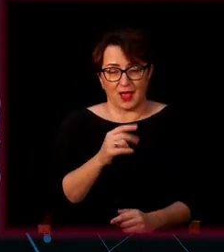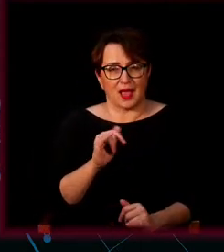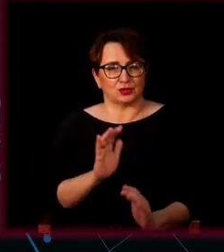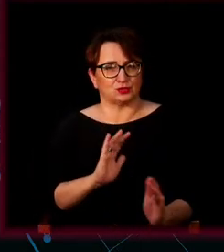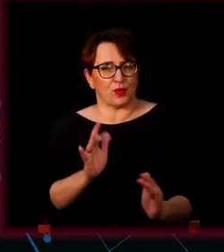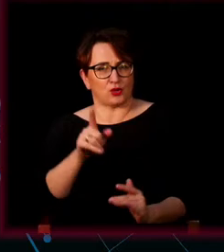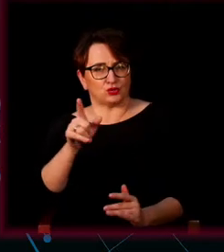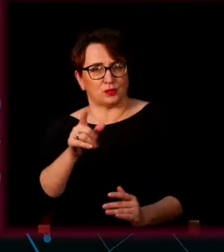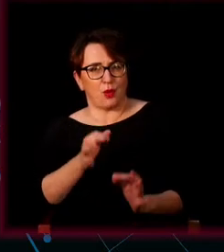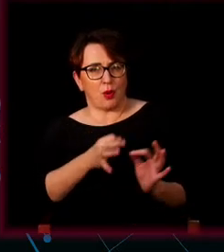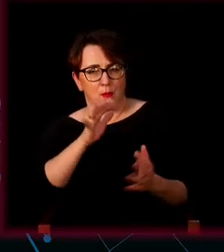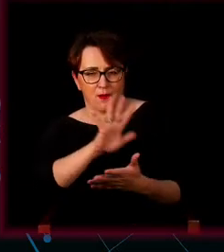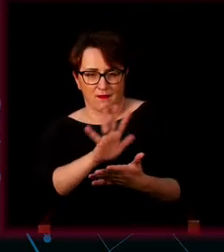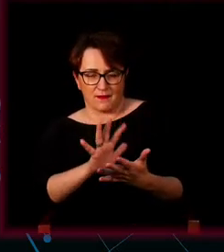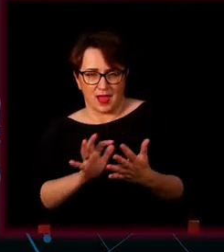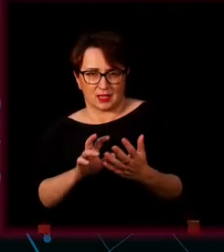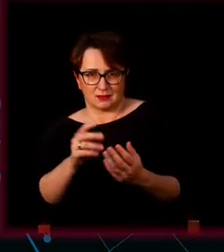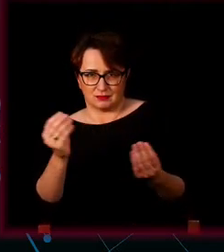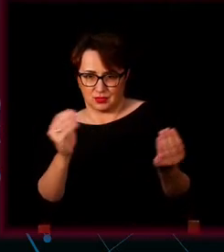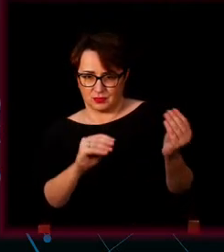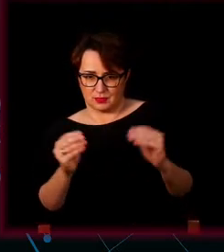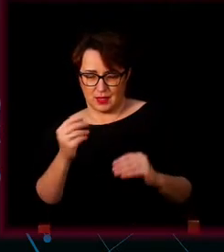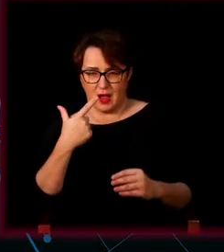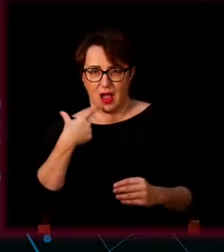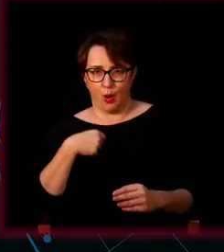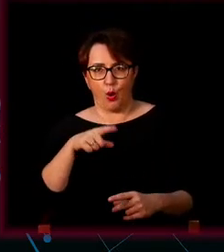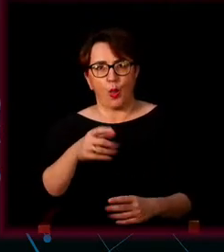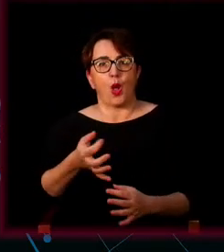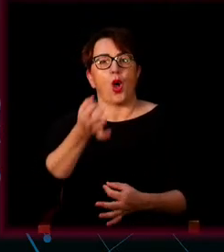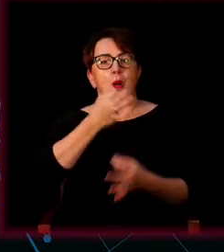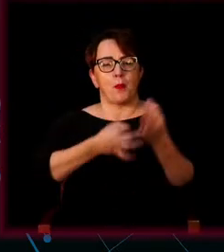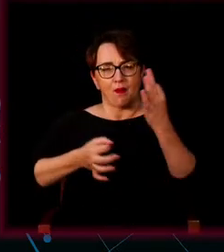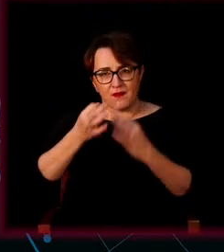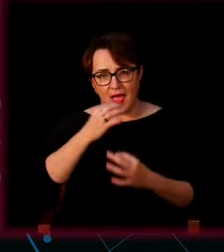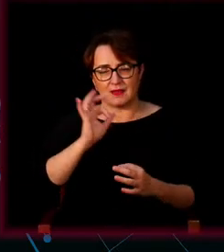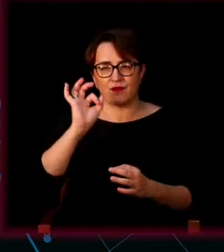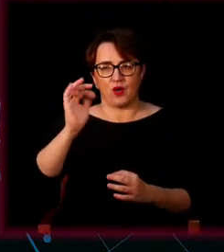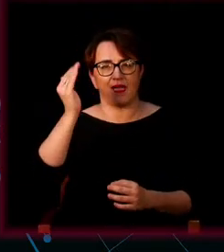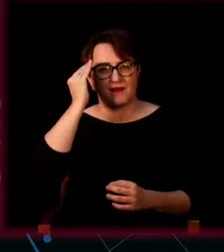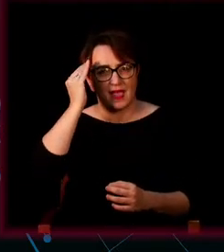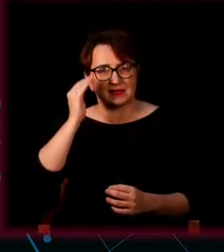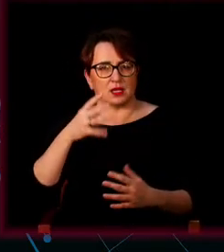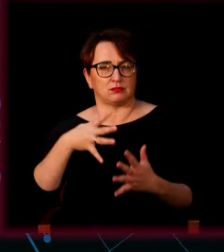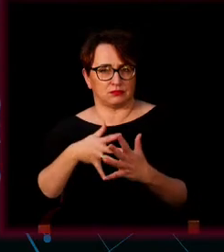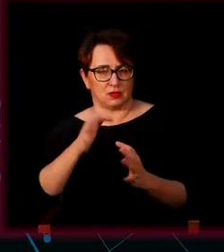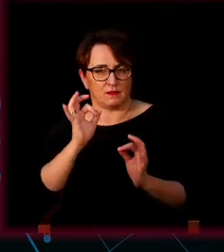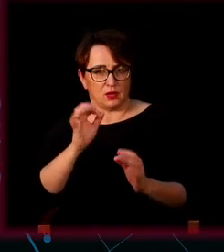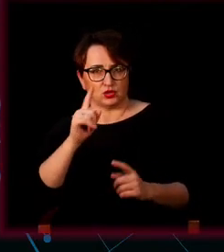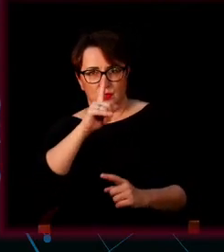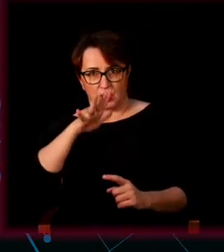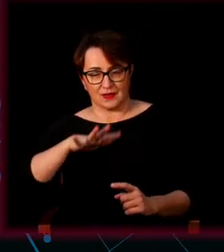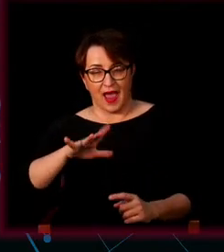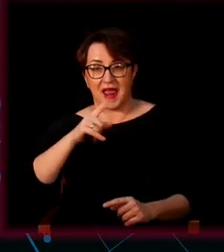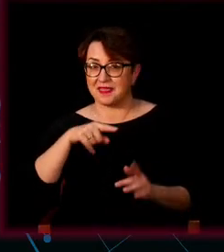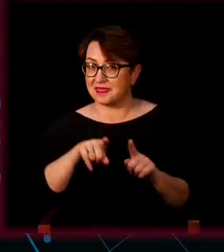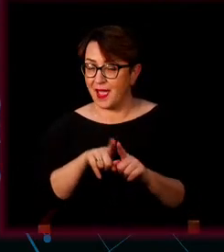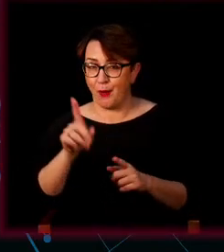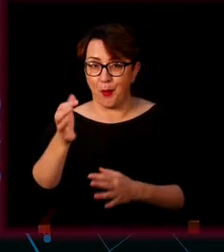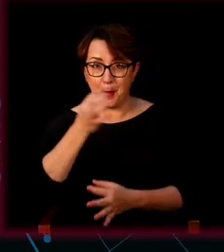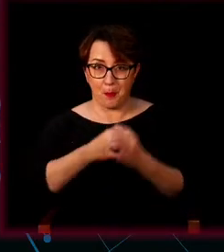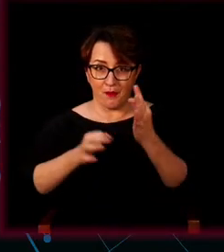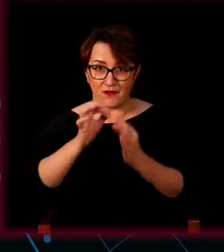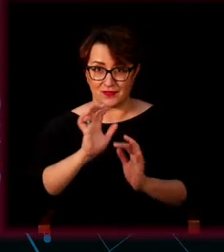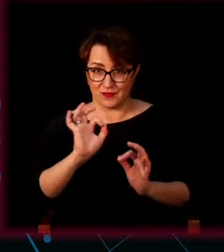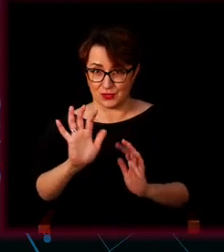ta powieść jest skonstruowana, że on niby przedstawia nam pewną obiektywną wiedzę na temat tego społeczeństwa, a jednocześnie to, w jaki sposób on to opisuje,